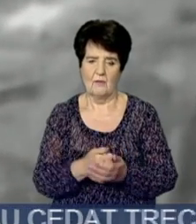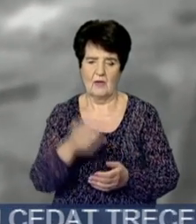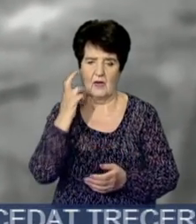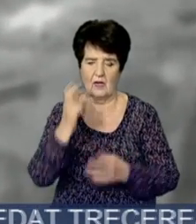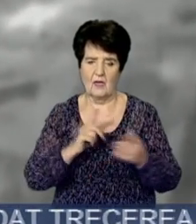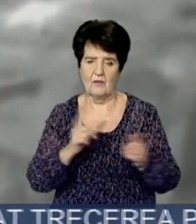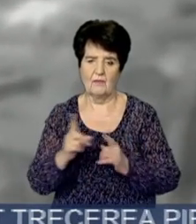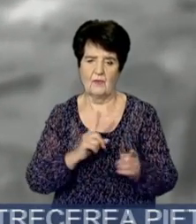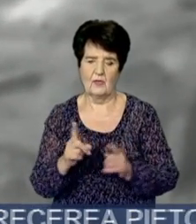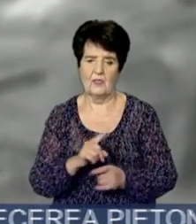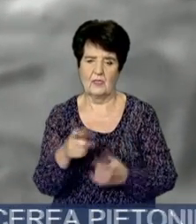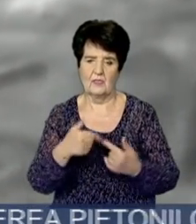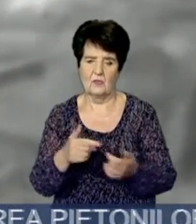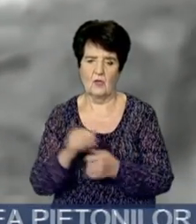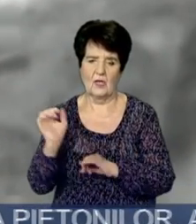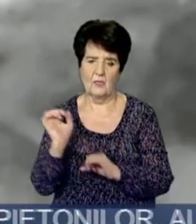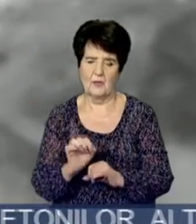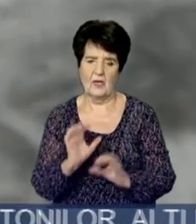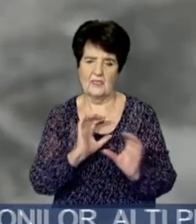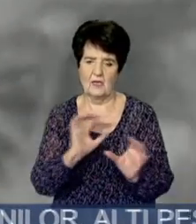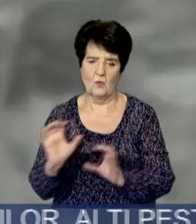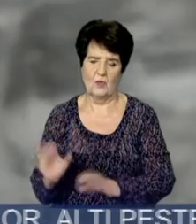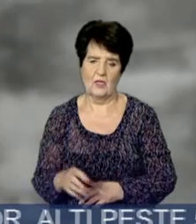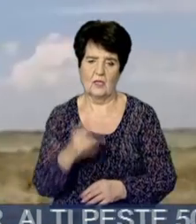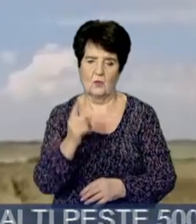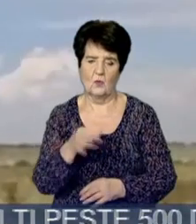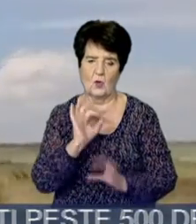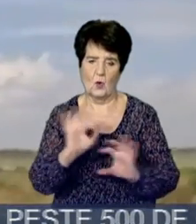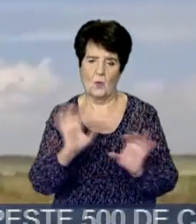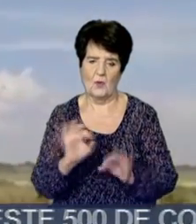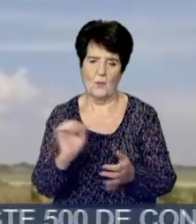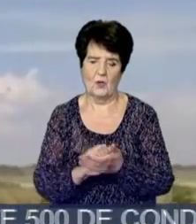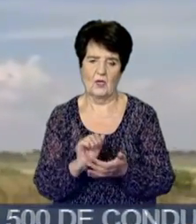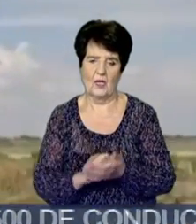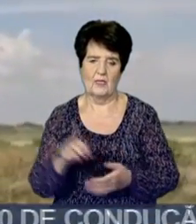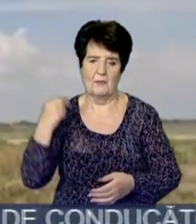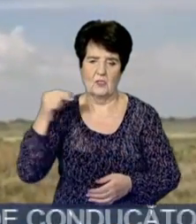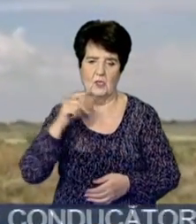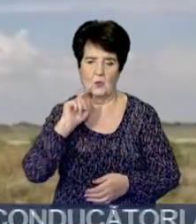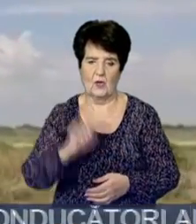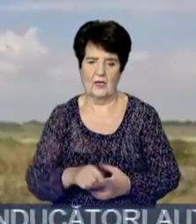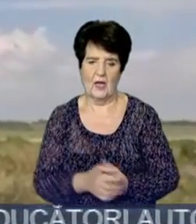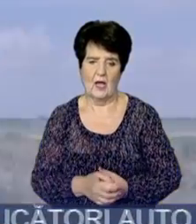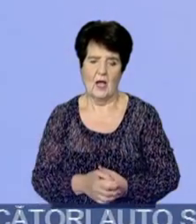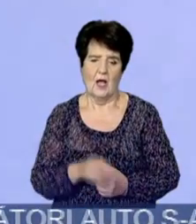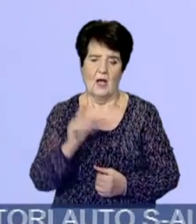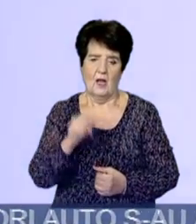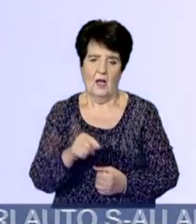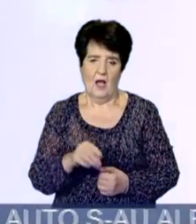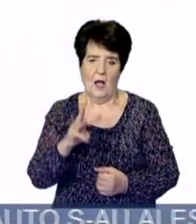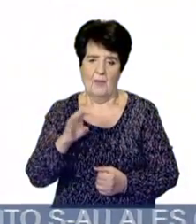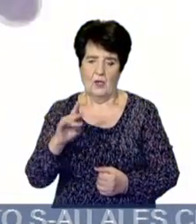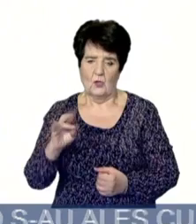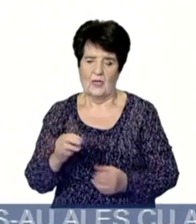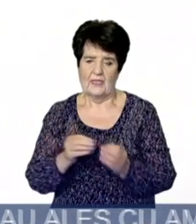cu reprezentanții ai sectoarelor de apărare și securitate, potrivit unui comunicat publicat de președinția ucrainană. La Mirnoie, localitate aflată